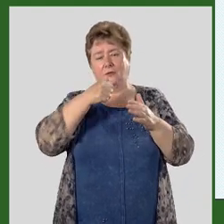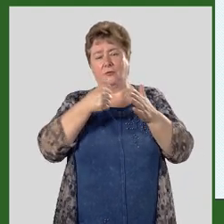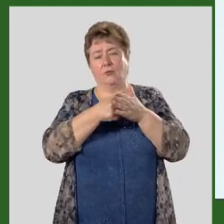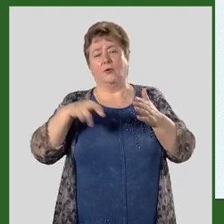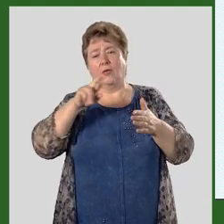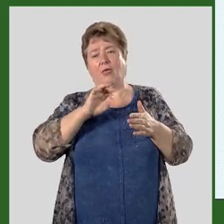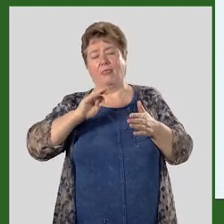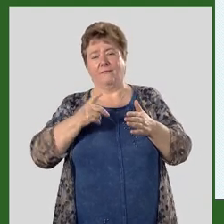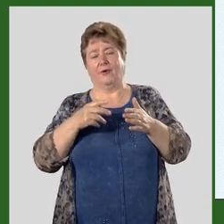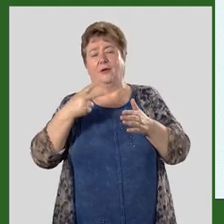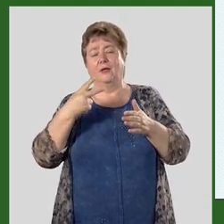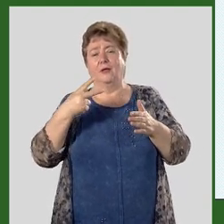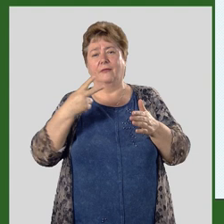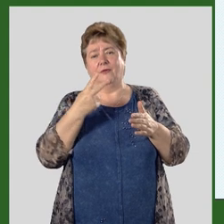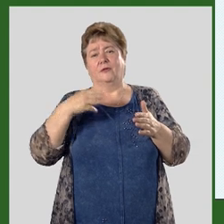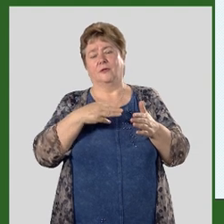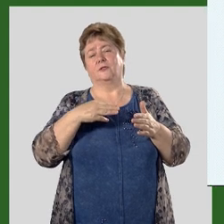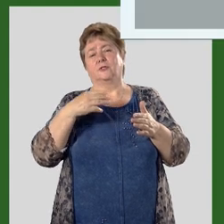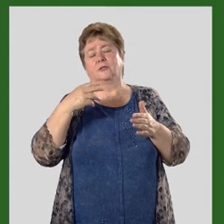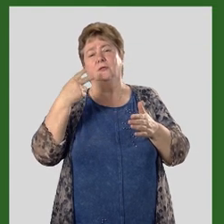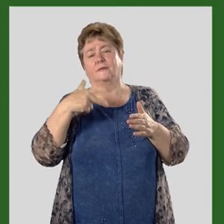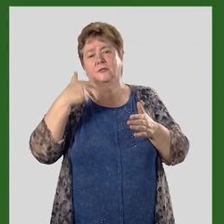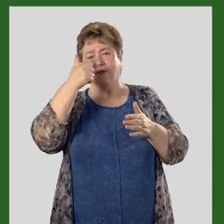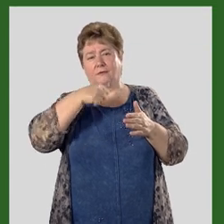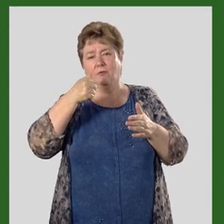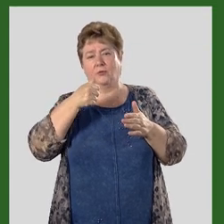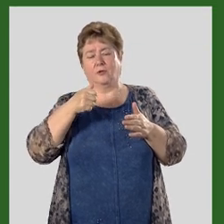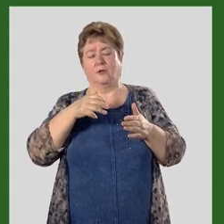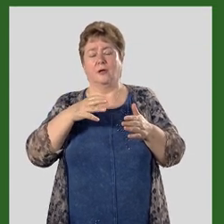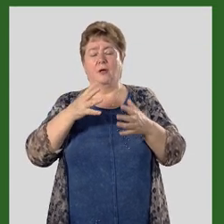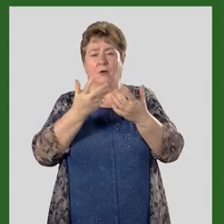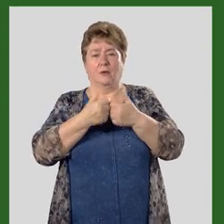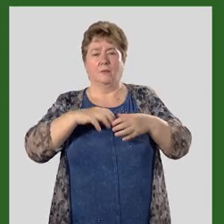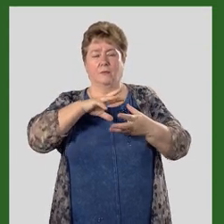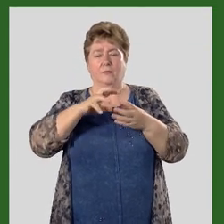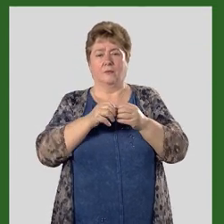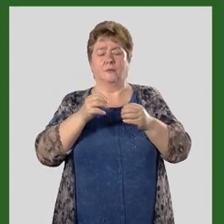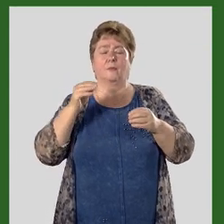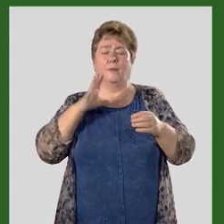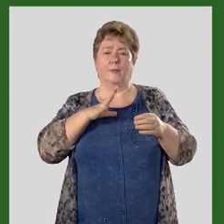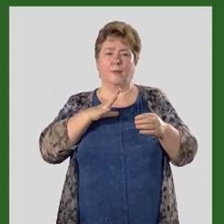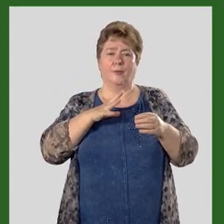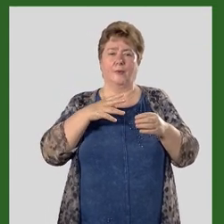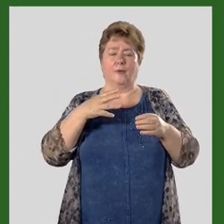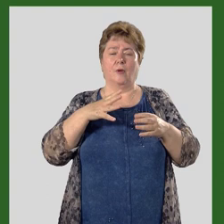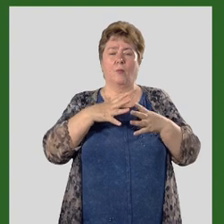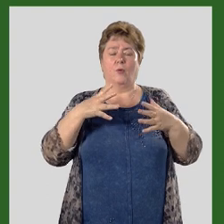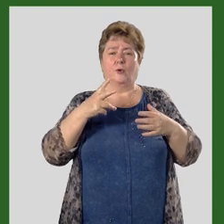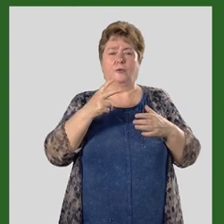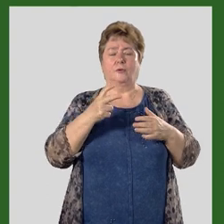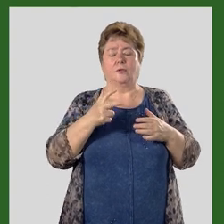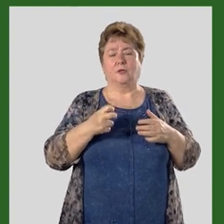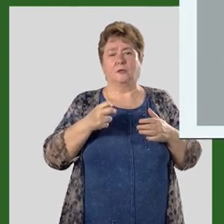до января 2020 года общий рост численности населения составил более